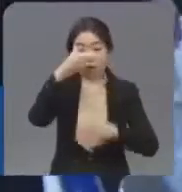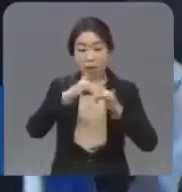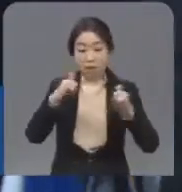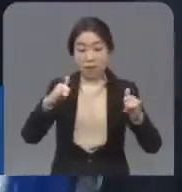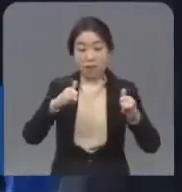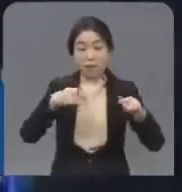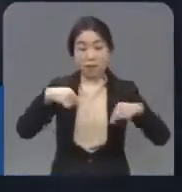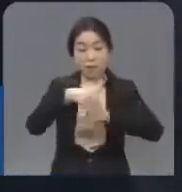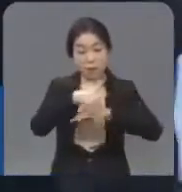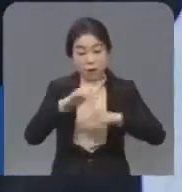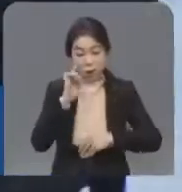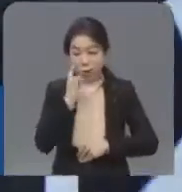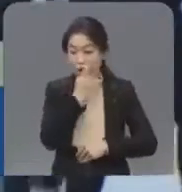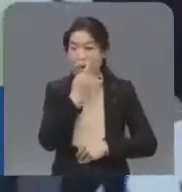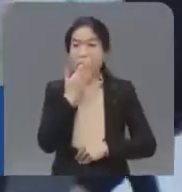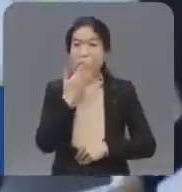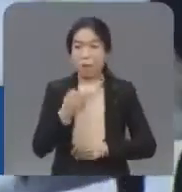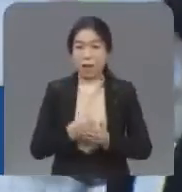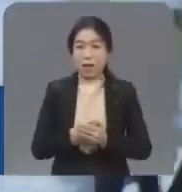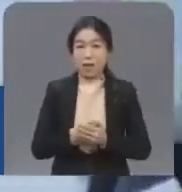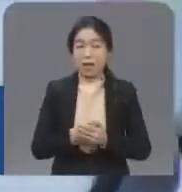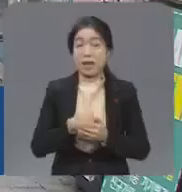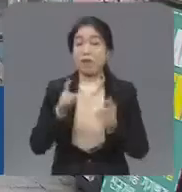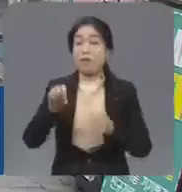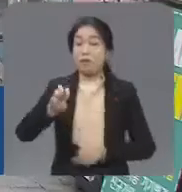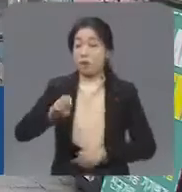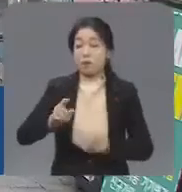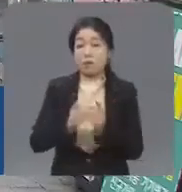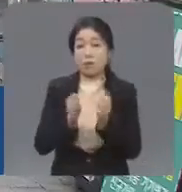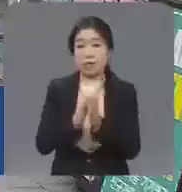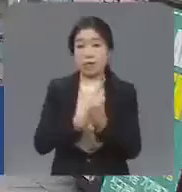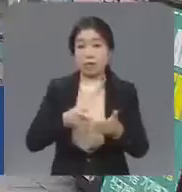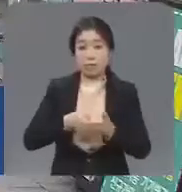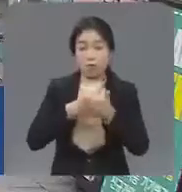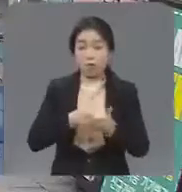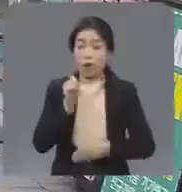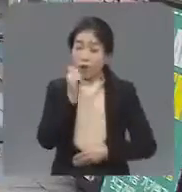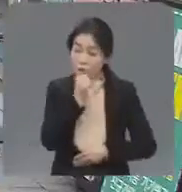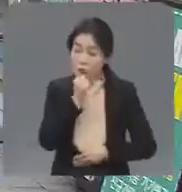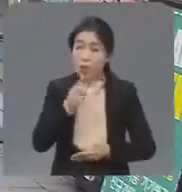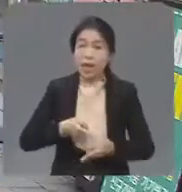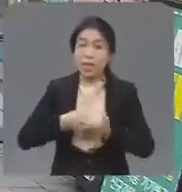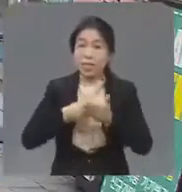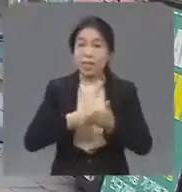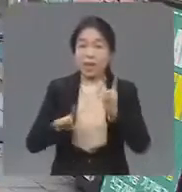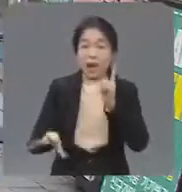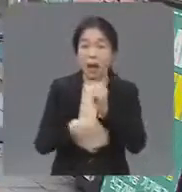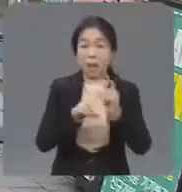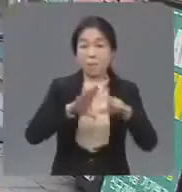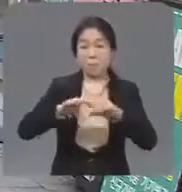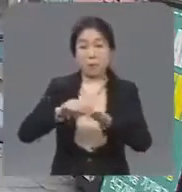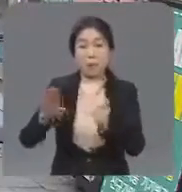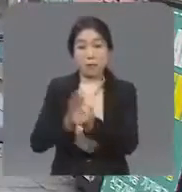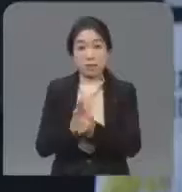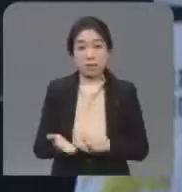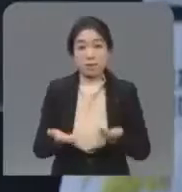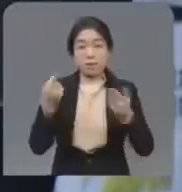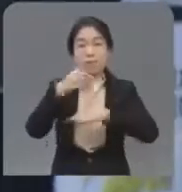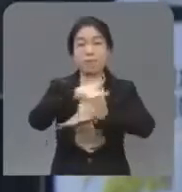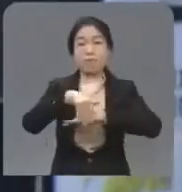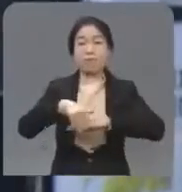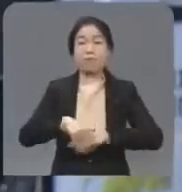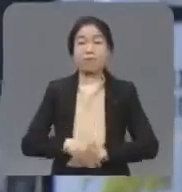청년정책도 확인할 수 있습니다. 특히 광주시가 직접 추진하는 사업은 사업 소개부터 신청, 접수까지 원스톱 서비스도